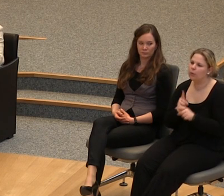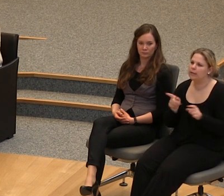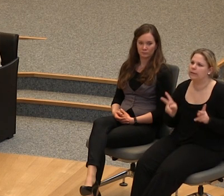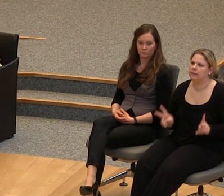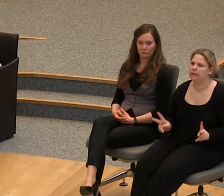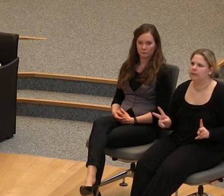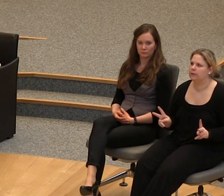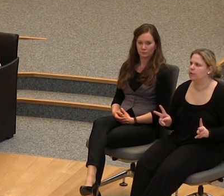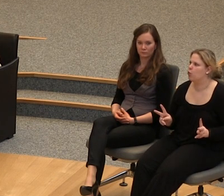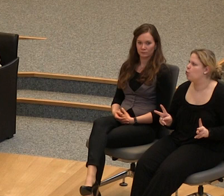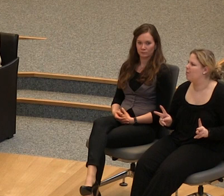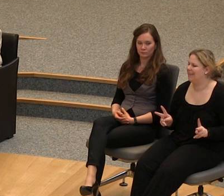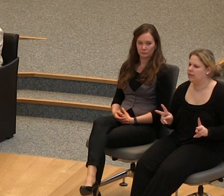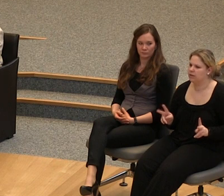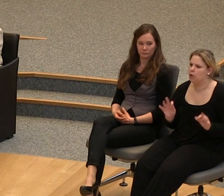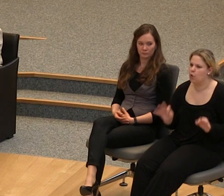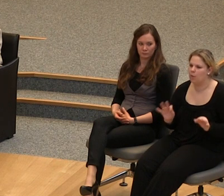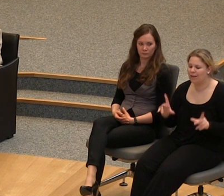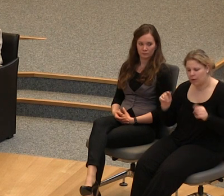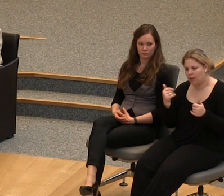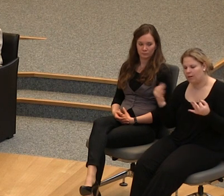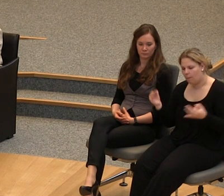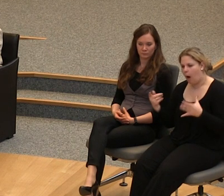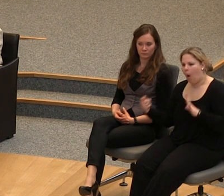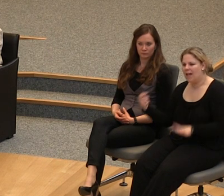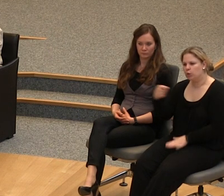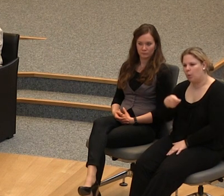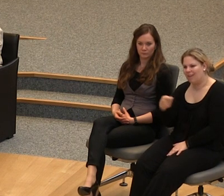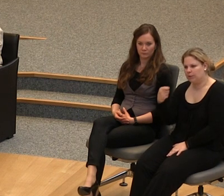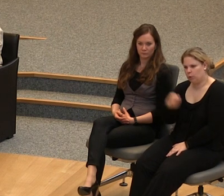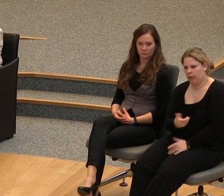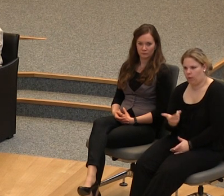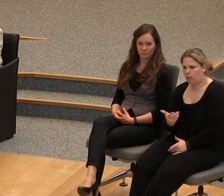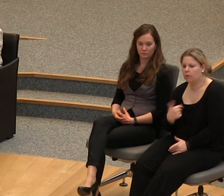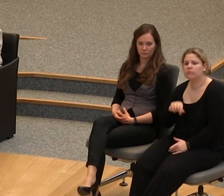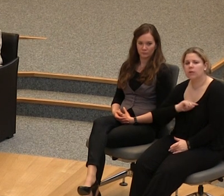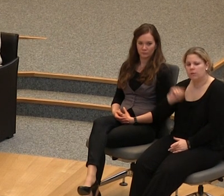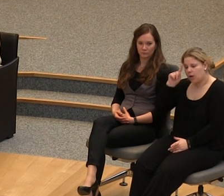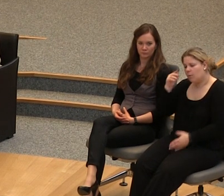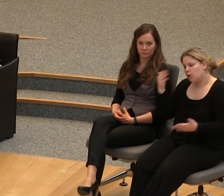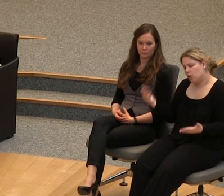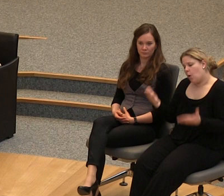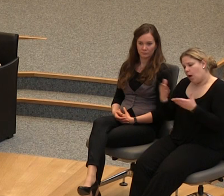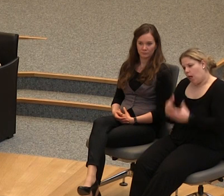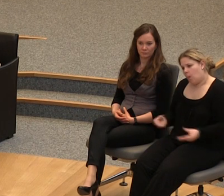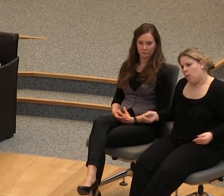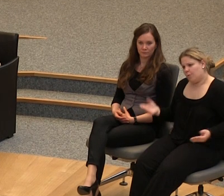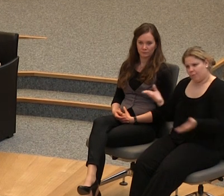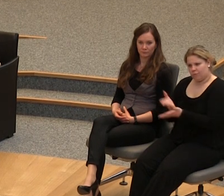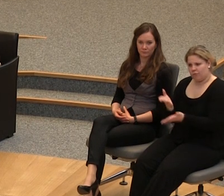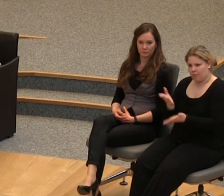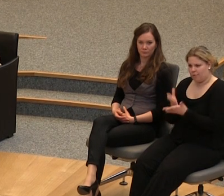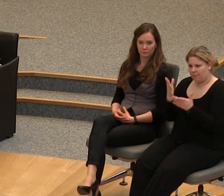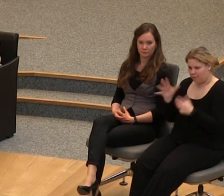ist die Subventionierung möglich. Also so, denke ich, könnte man das lösen, ohne dass man groß in die Geldkasse greifen kann.